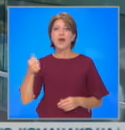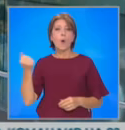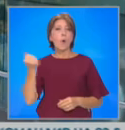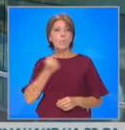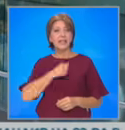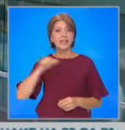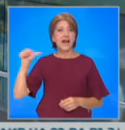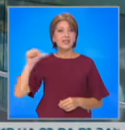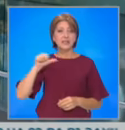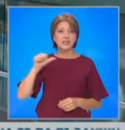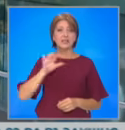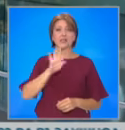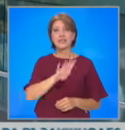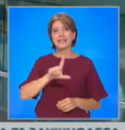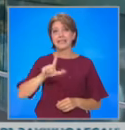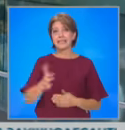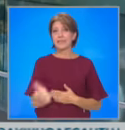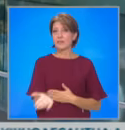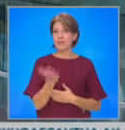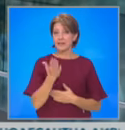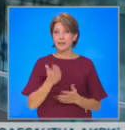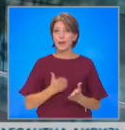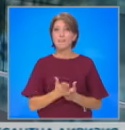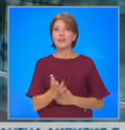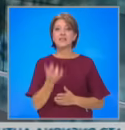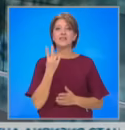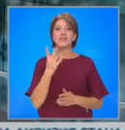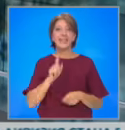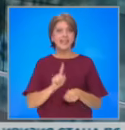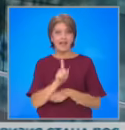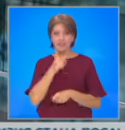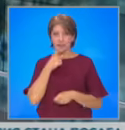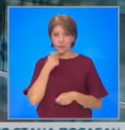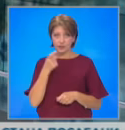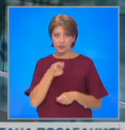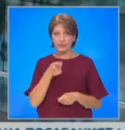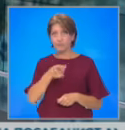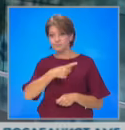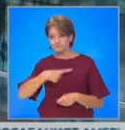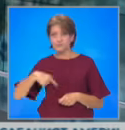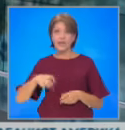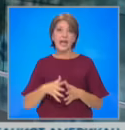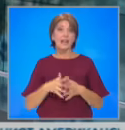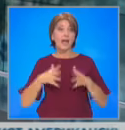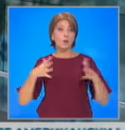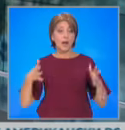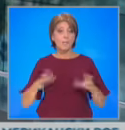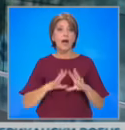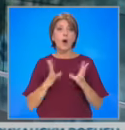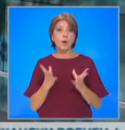са 47 000. През 2011 числеността на контингента е най-голяма.